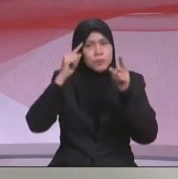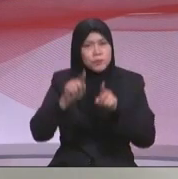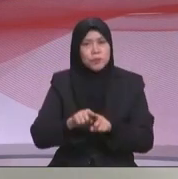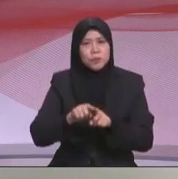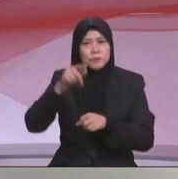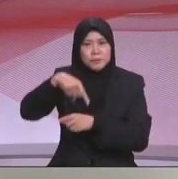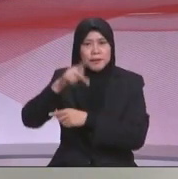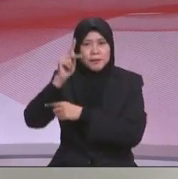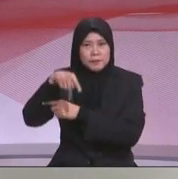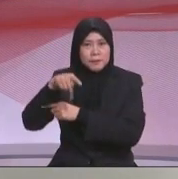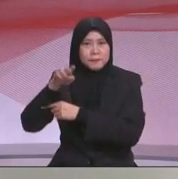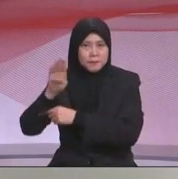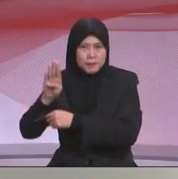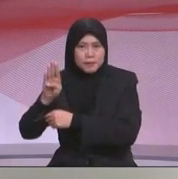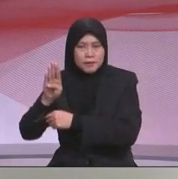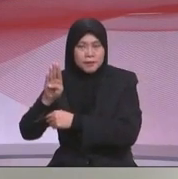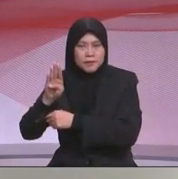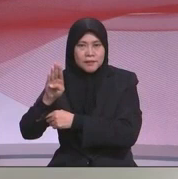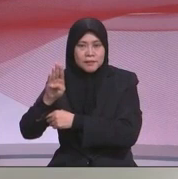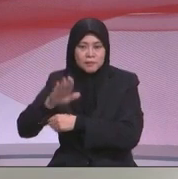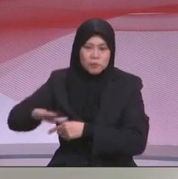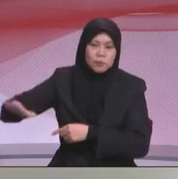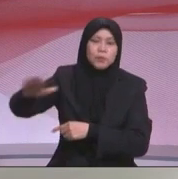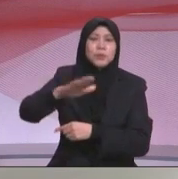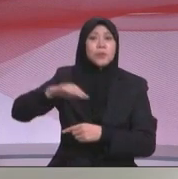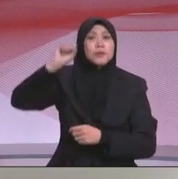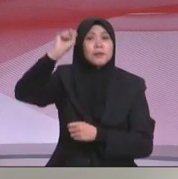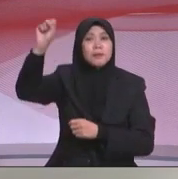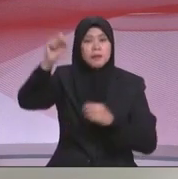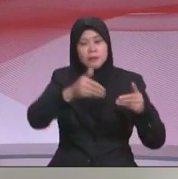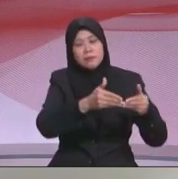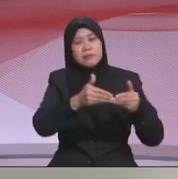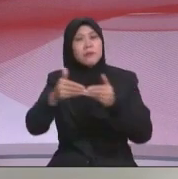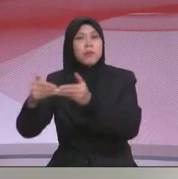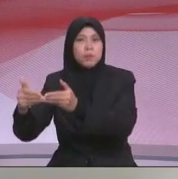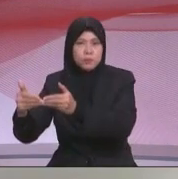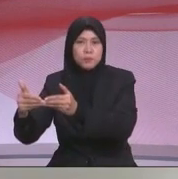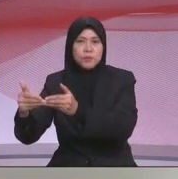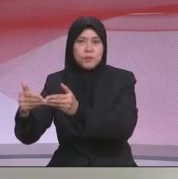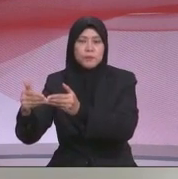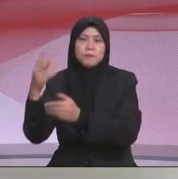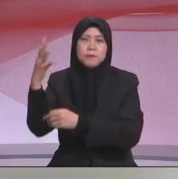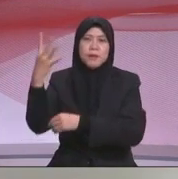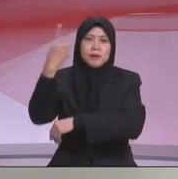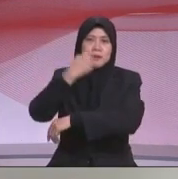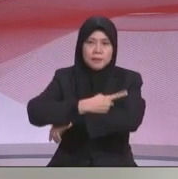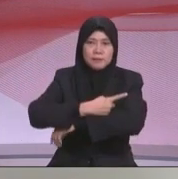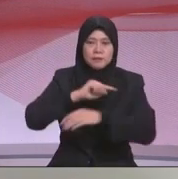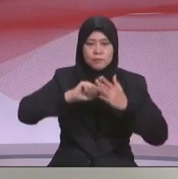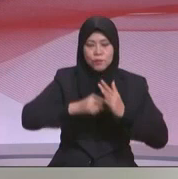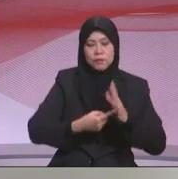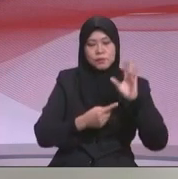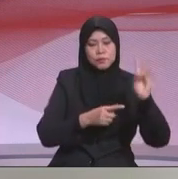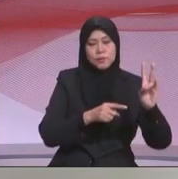supaya PKPB di seluruh negeri Sabah dilanjutkan lagi selama 14 hari mulai